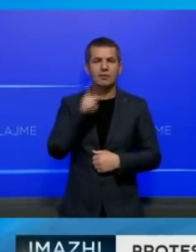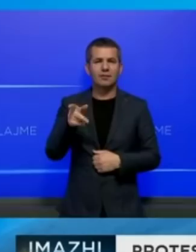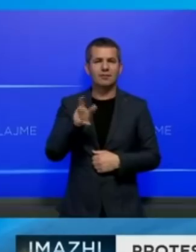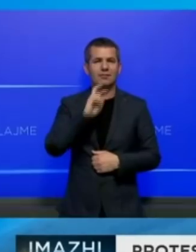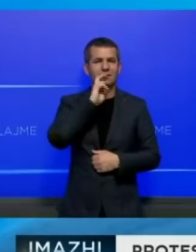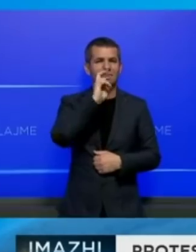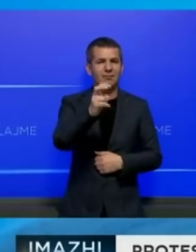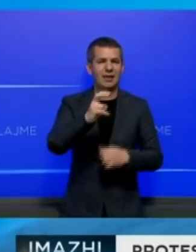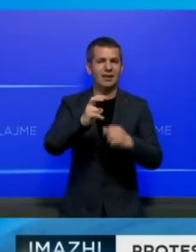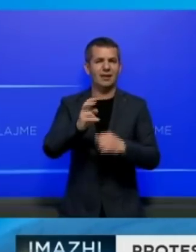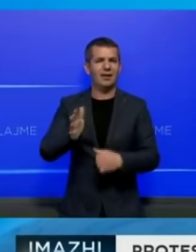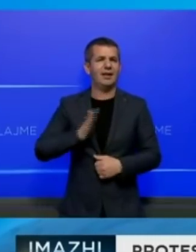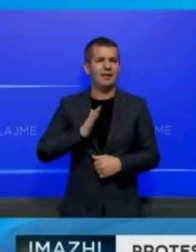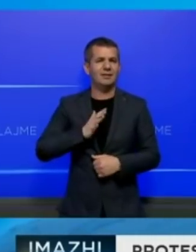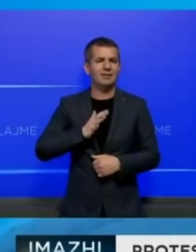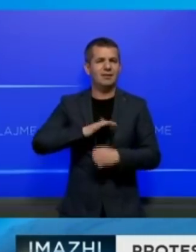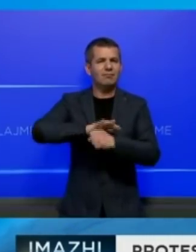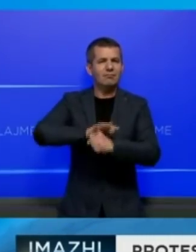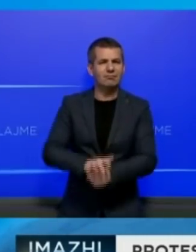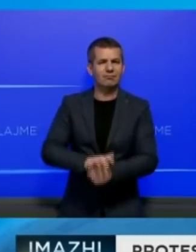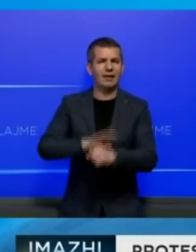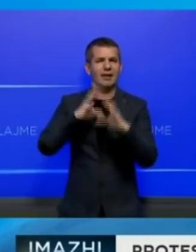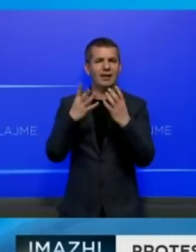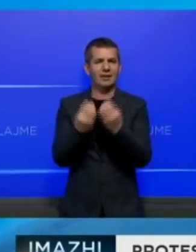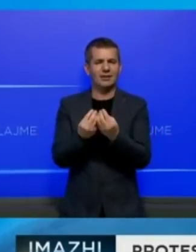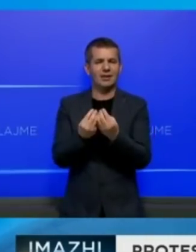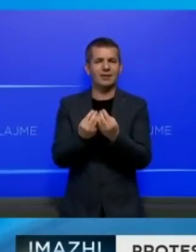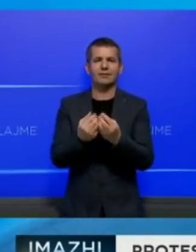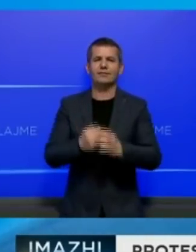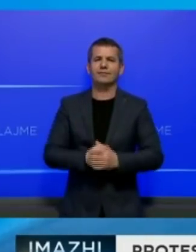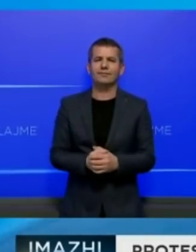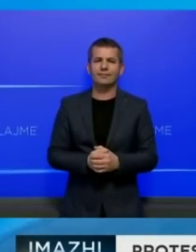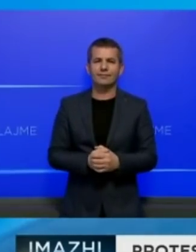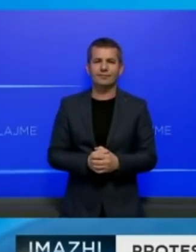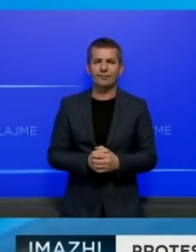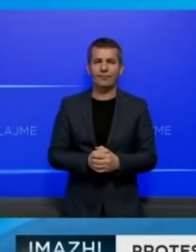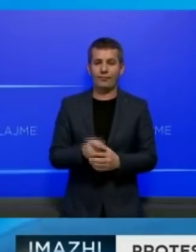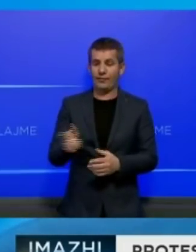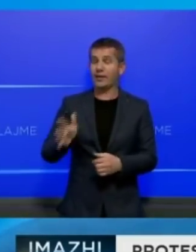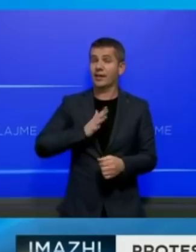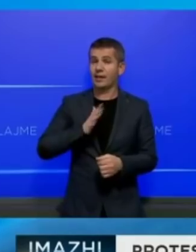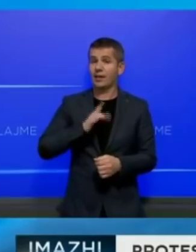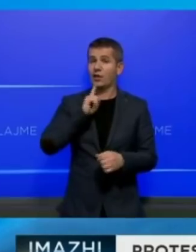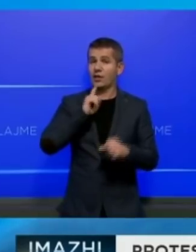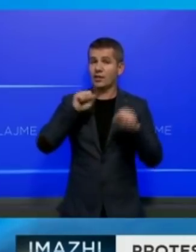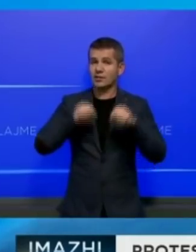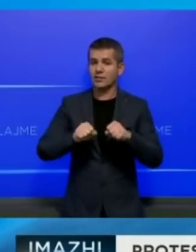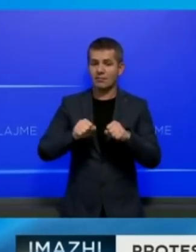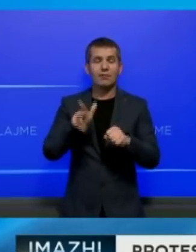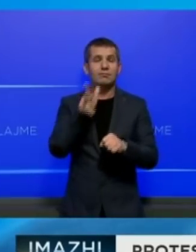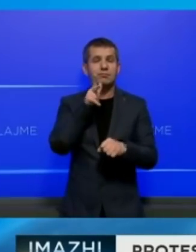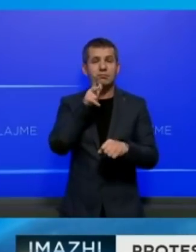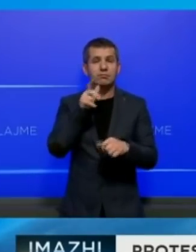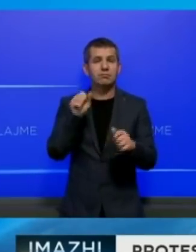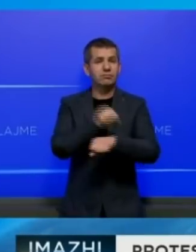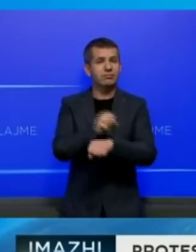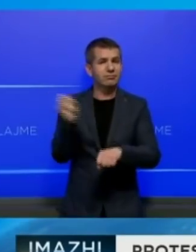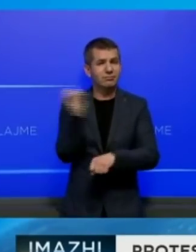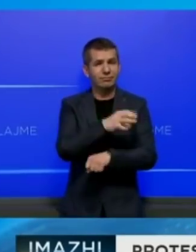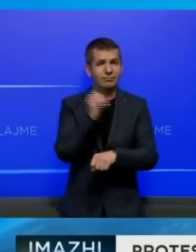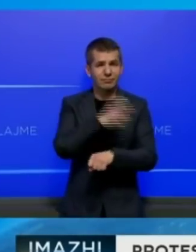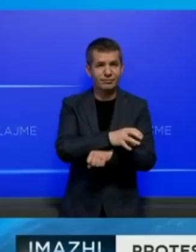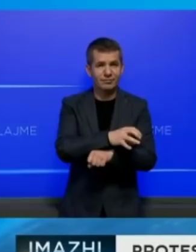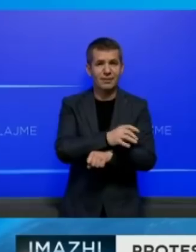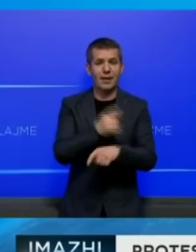përgjigje gjithnjë më represive ndaj mospajtimeve të brendshme. Me gjithë kërcënimet e qeverisë për ndjekje penale, për akuza për tradhti të